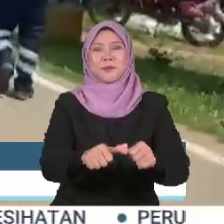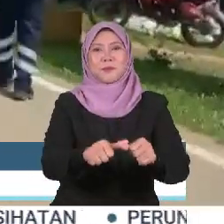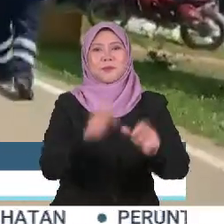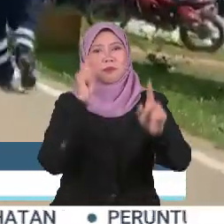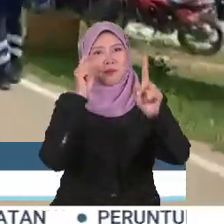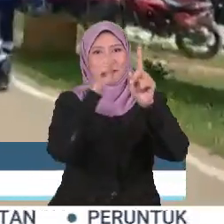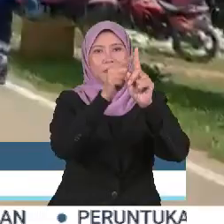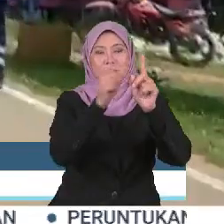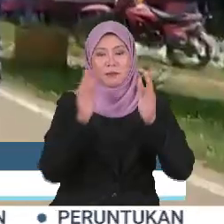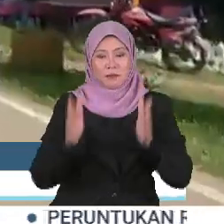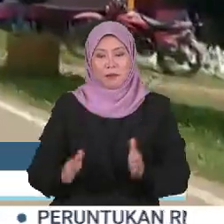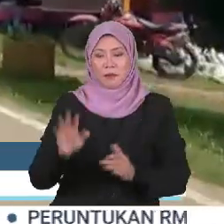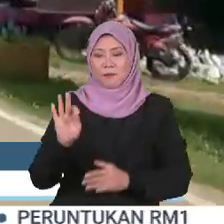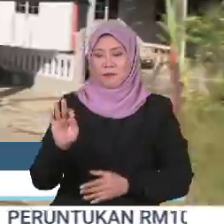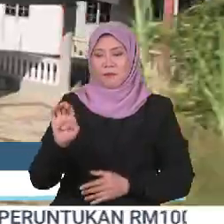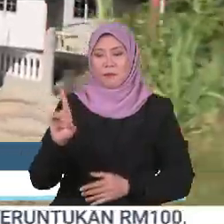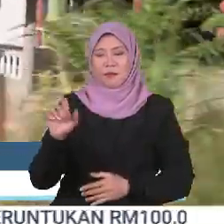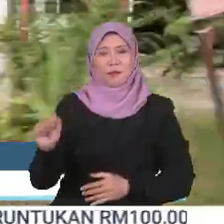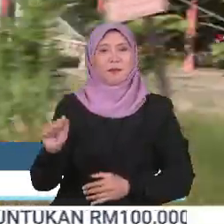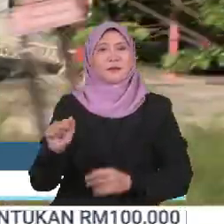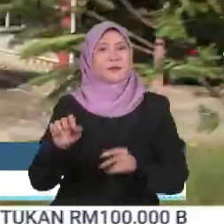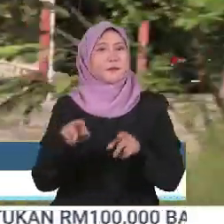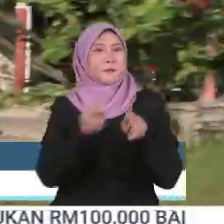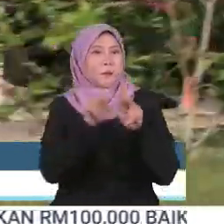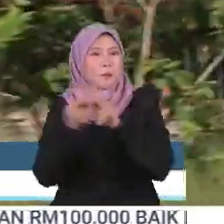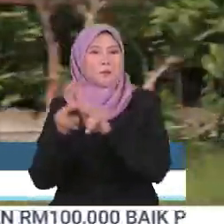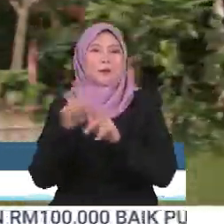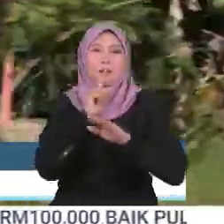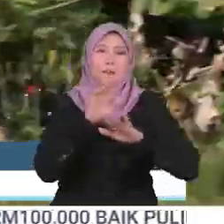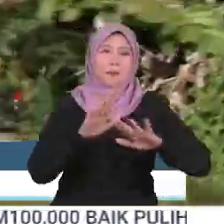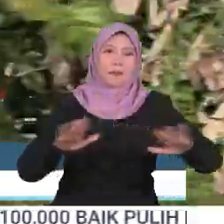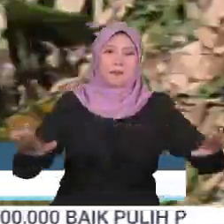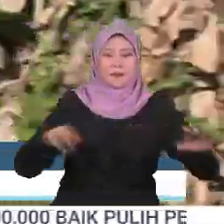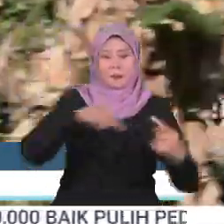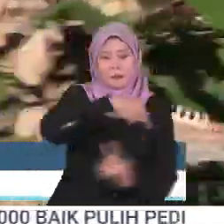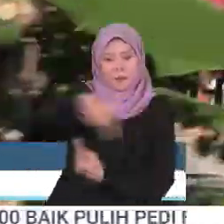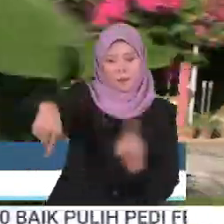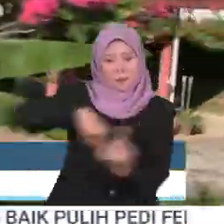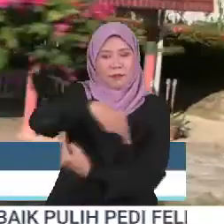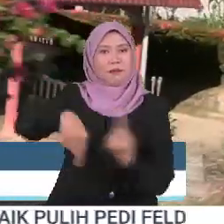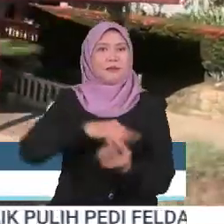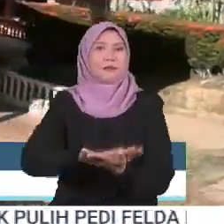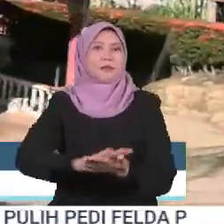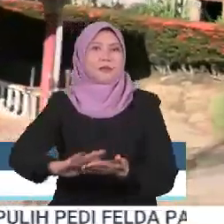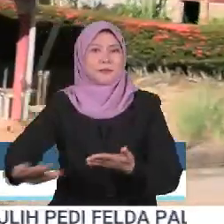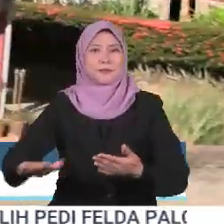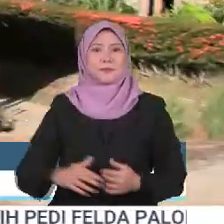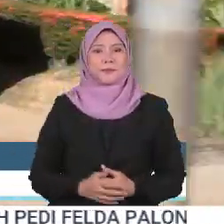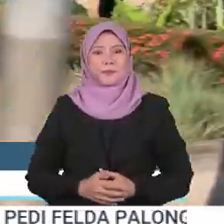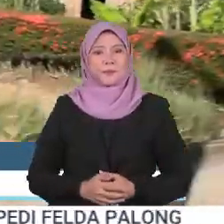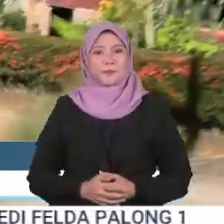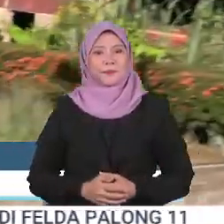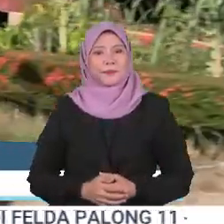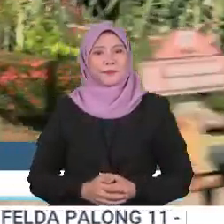menjadikan warga Felda sebagai kediaman luar bandar yang harmoni dengan persekitaran yang bersih.